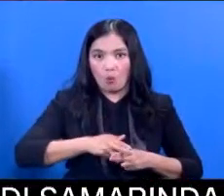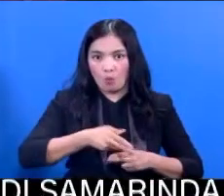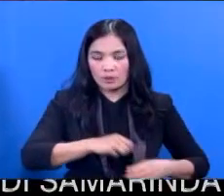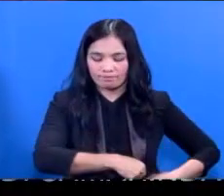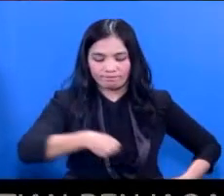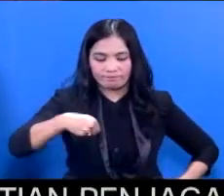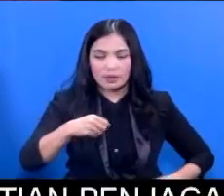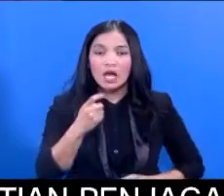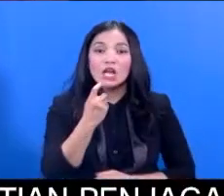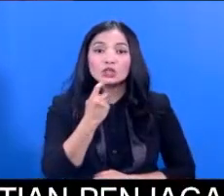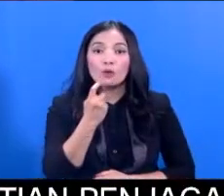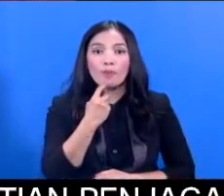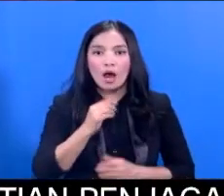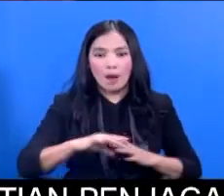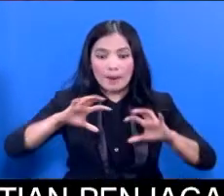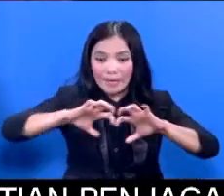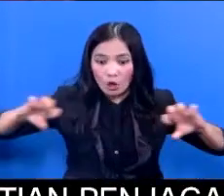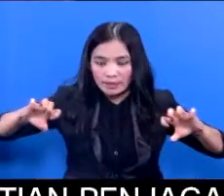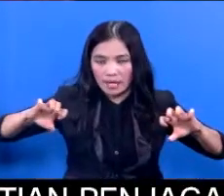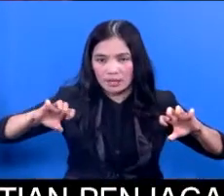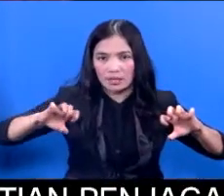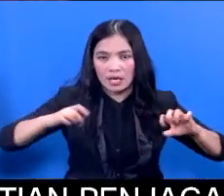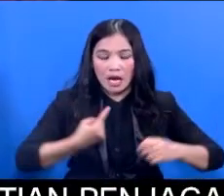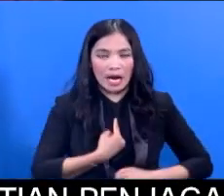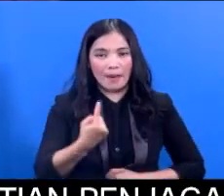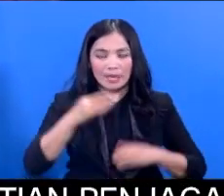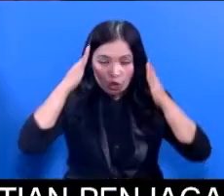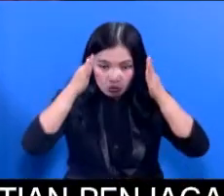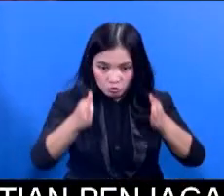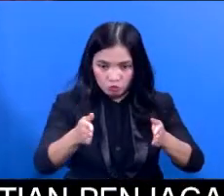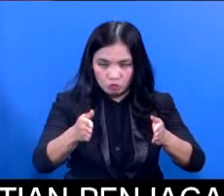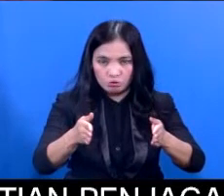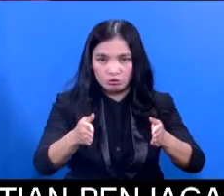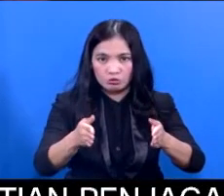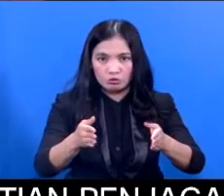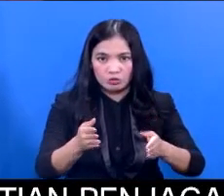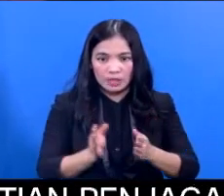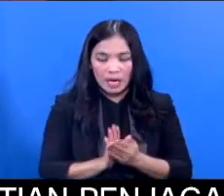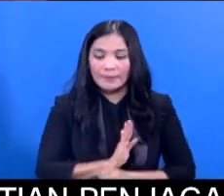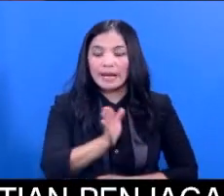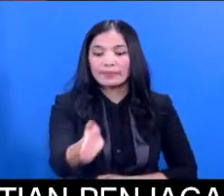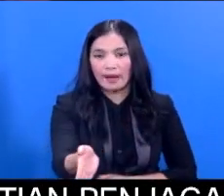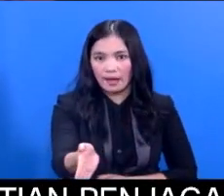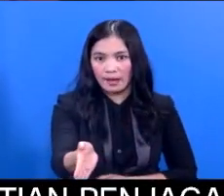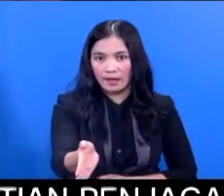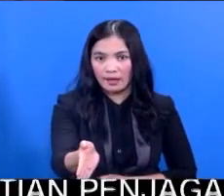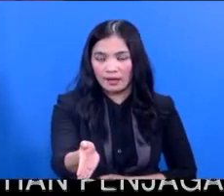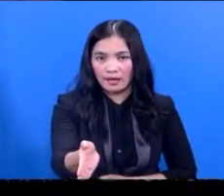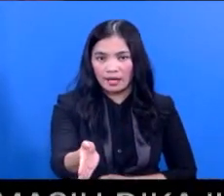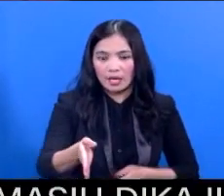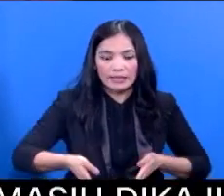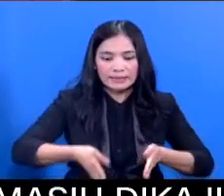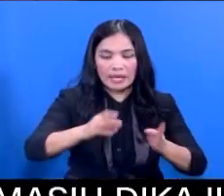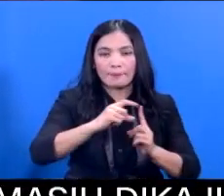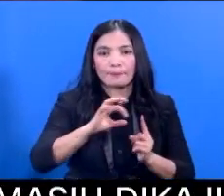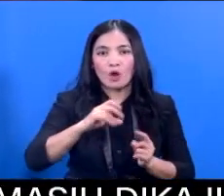ada percobaan pemerkosaan, jadi kami unit khusus segera meluncur ke sana. Di Jalan